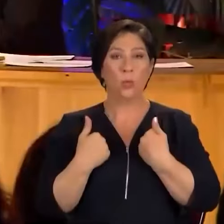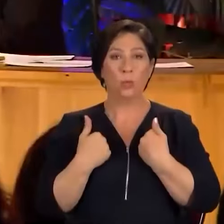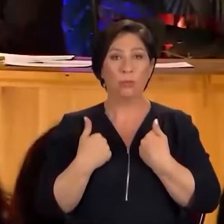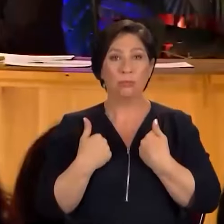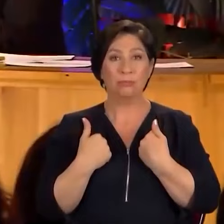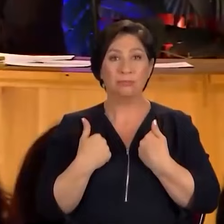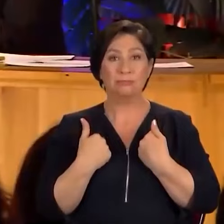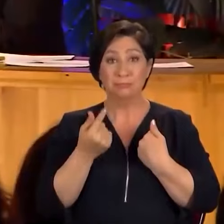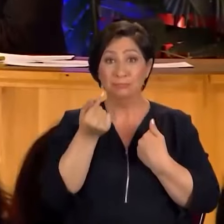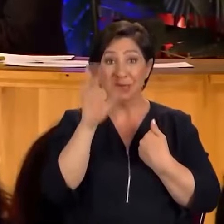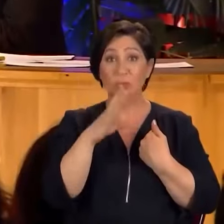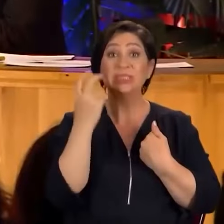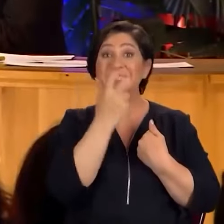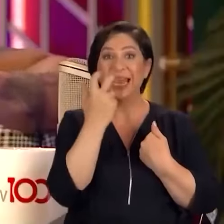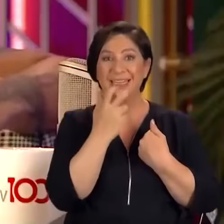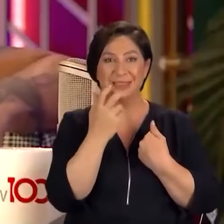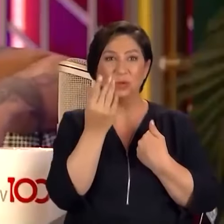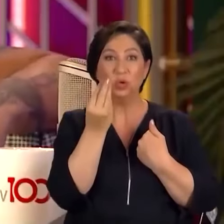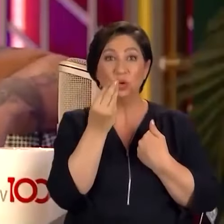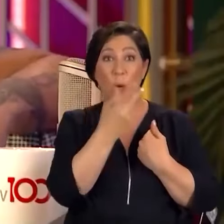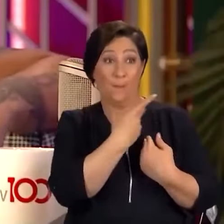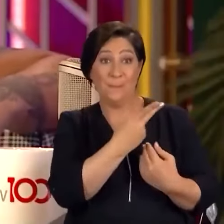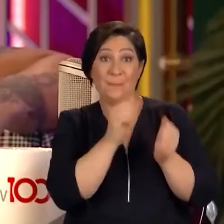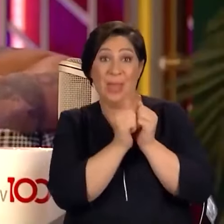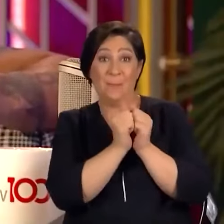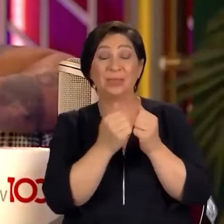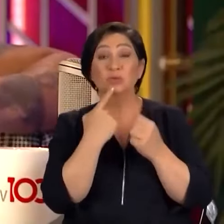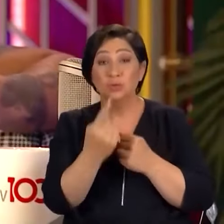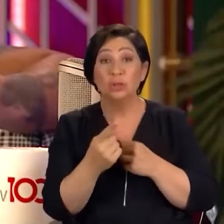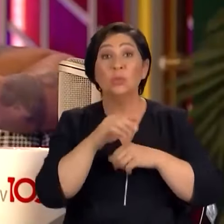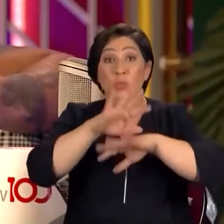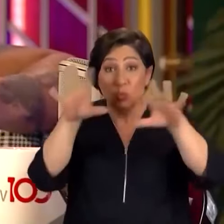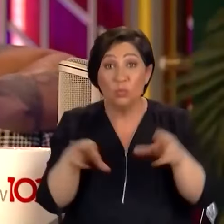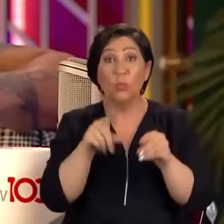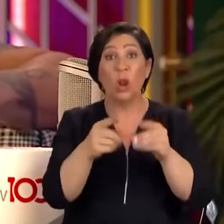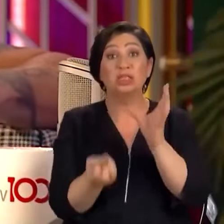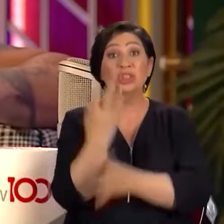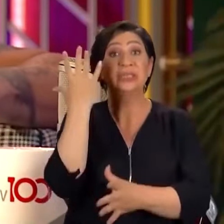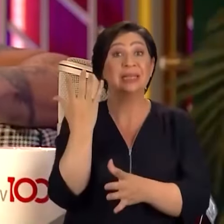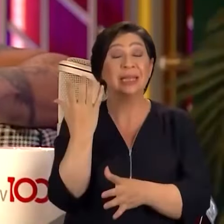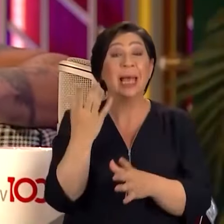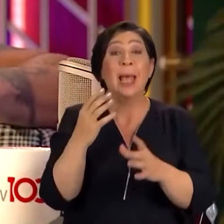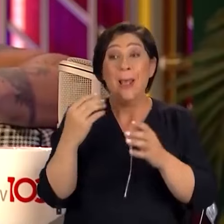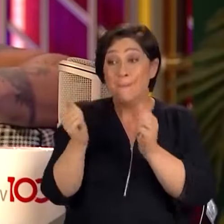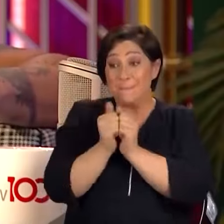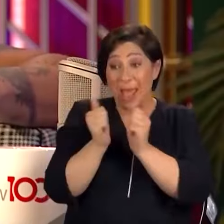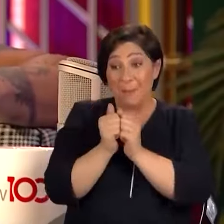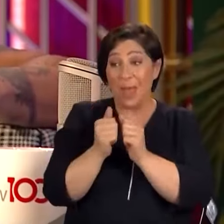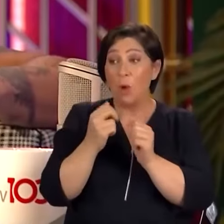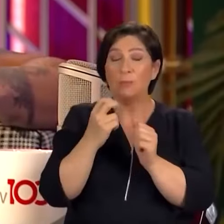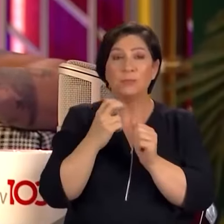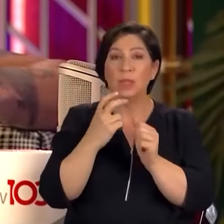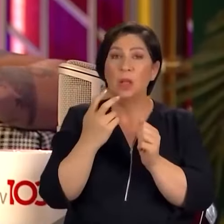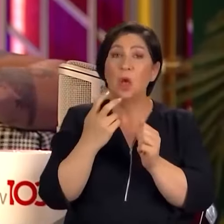birazdan söyleyeceğim şarkılardan birçoğunu zaten birlikte söyleyeceğiz. Bunların hepsi bu şekilde çıktı. Eğer birlikte seçeceğiniz, yani